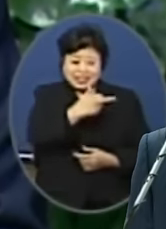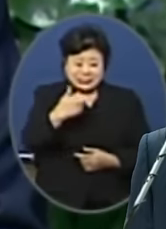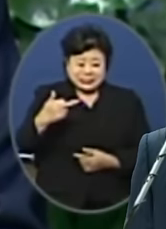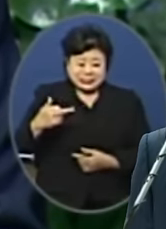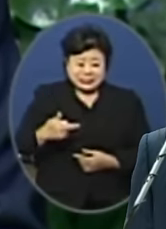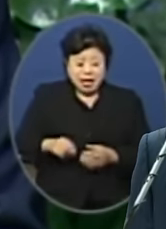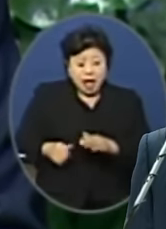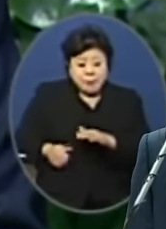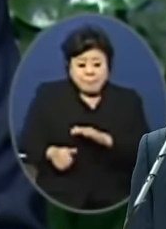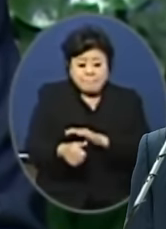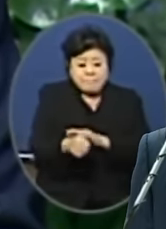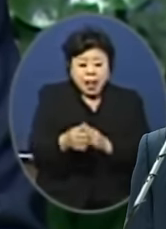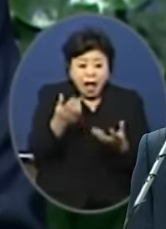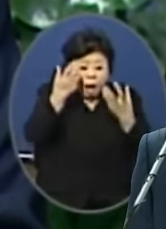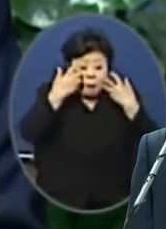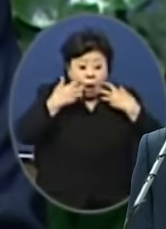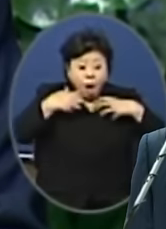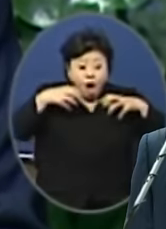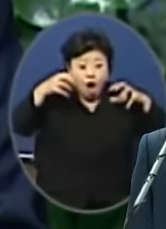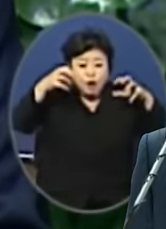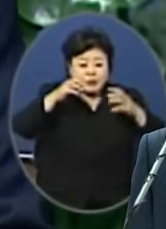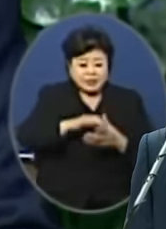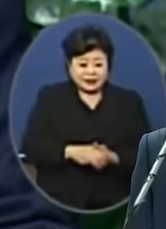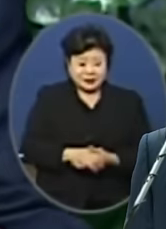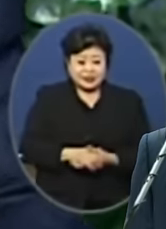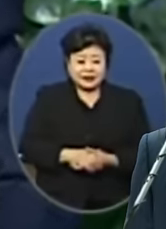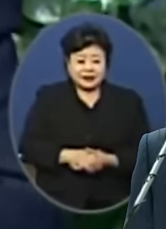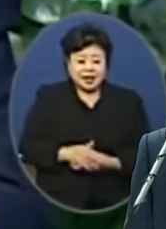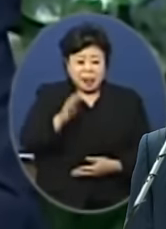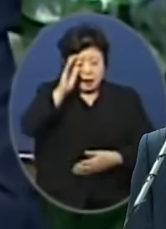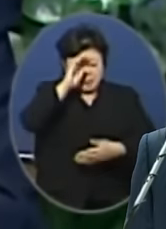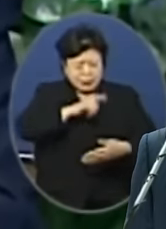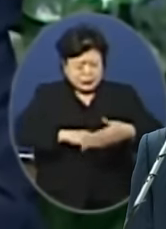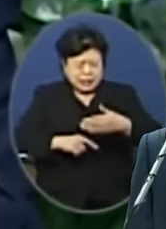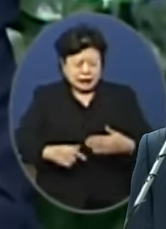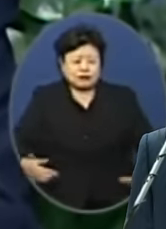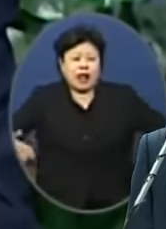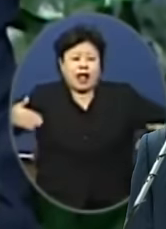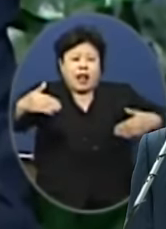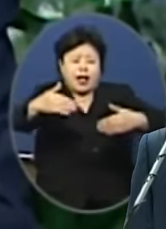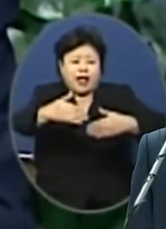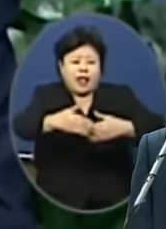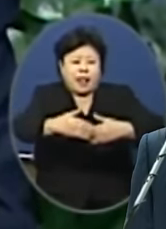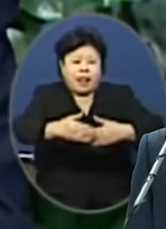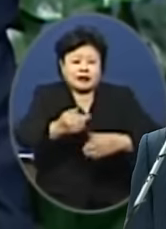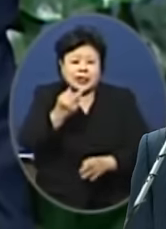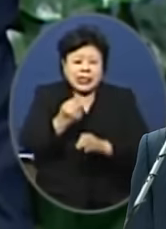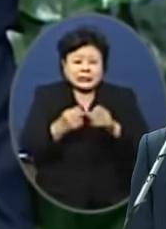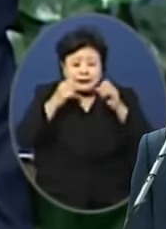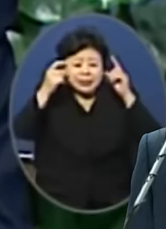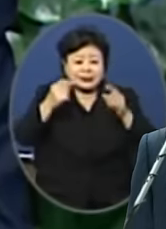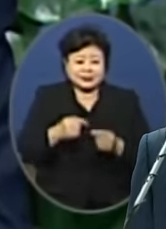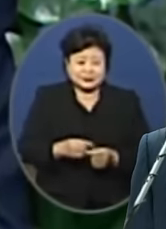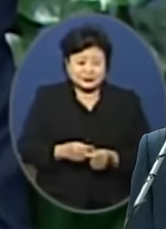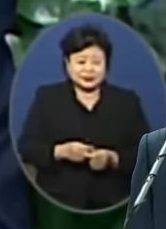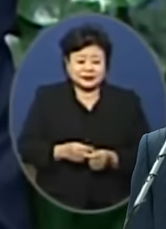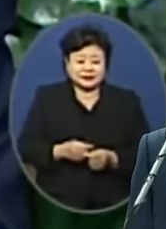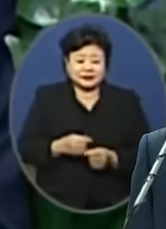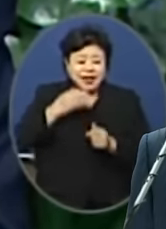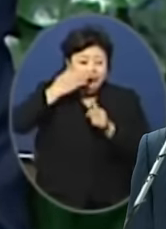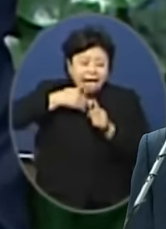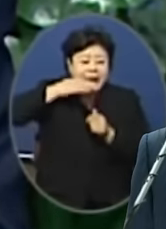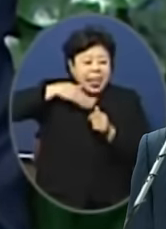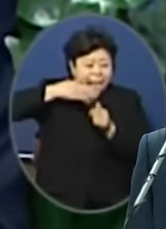큼직한 뱀이 밤새도록 안고 아침 기상시간이 되니까 세수를 시켜주는